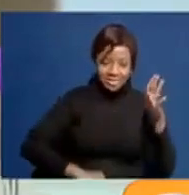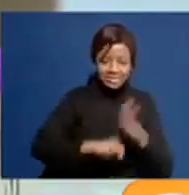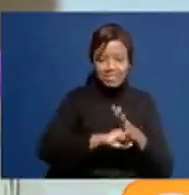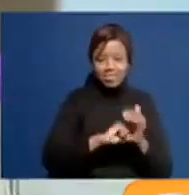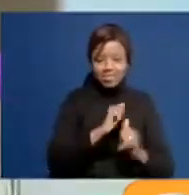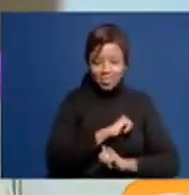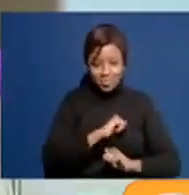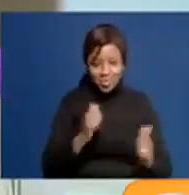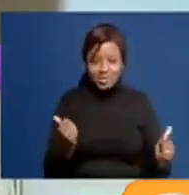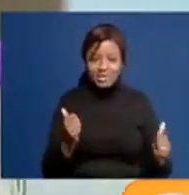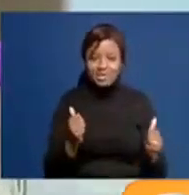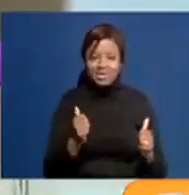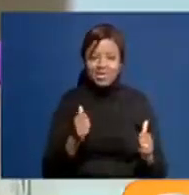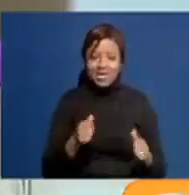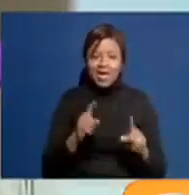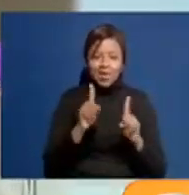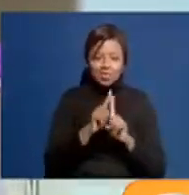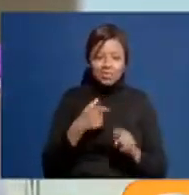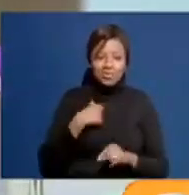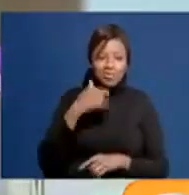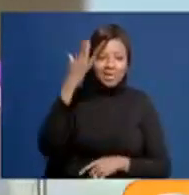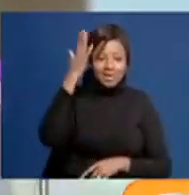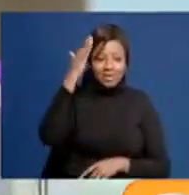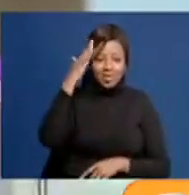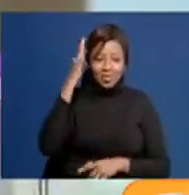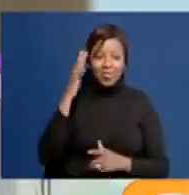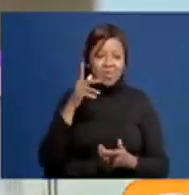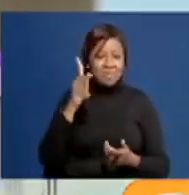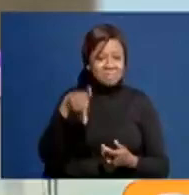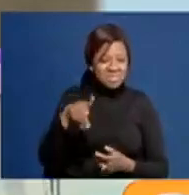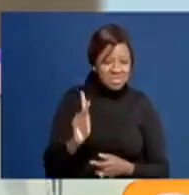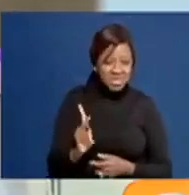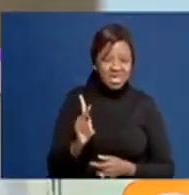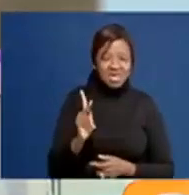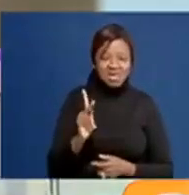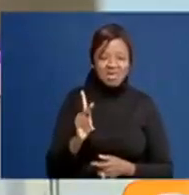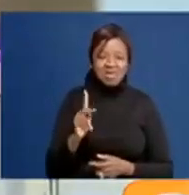Huh? I know most of us, mimi Peter Kenneth, watu ambao tulikuwa huko, Maina Kamanda.